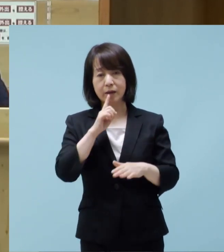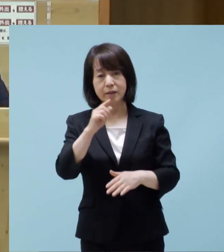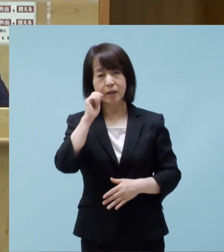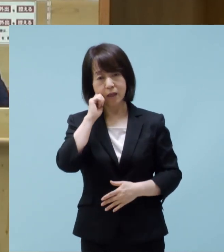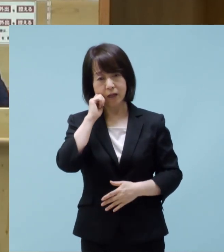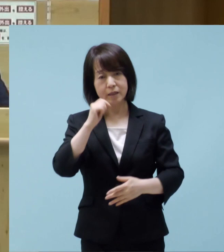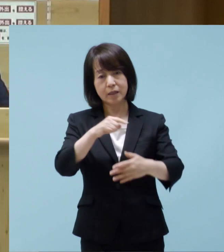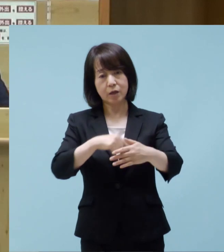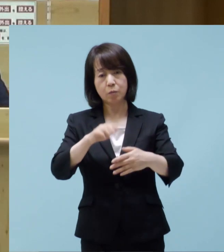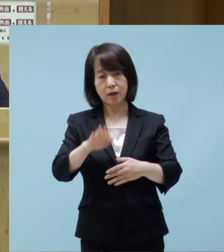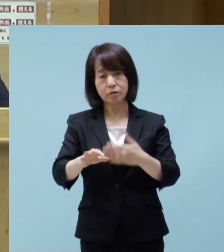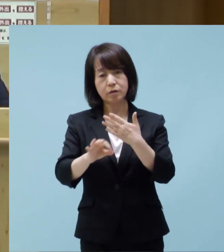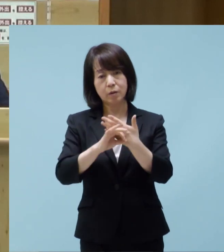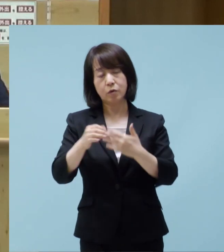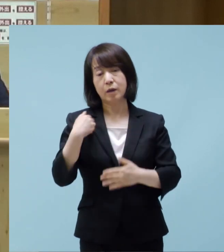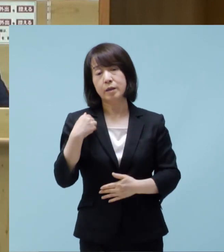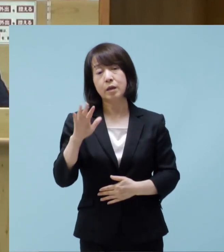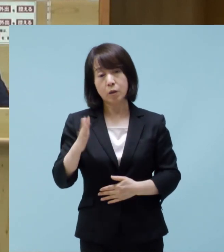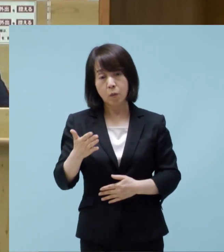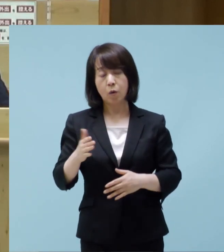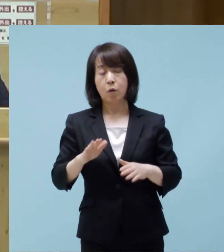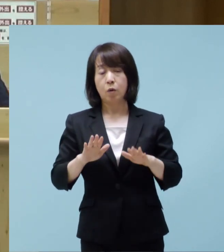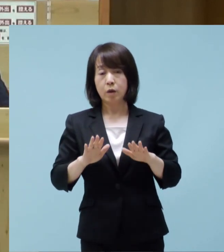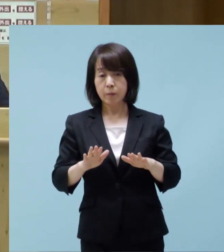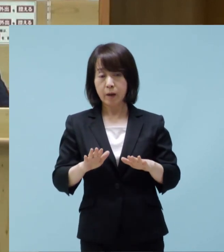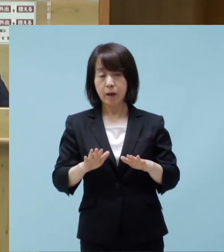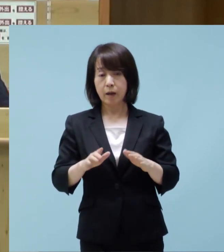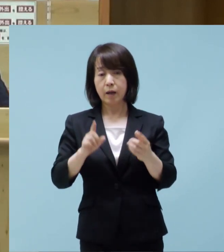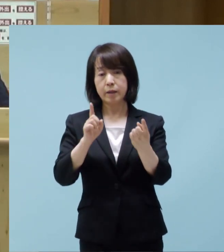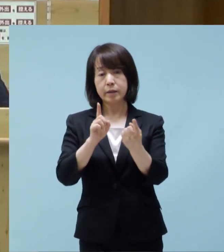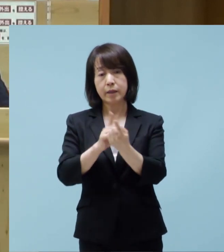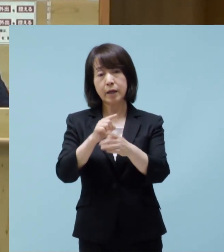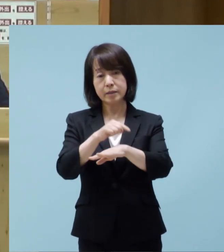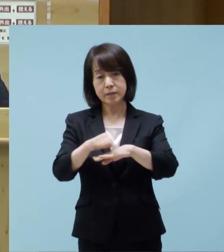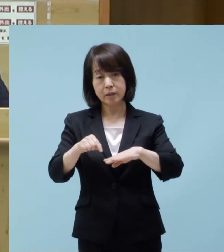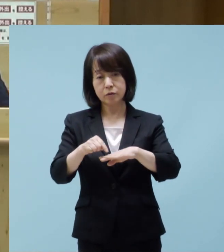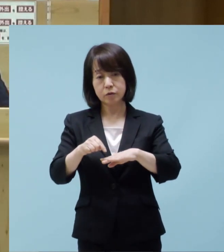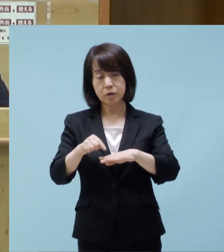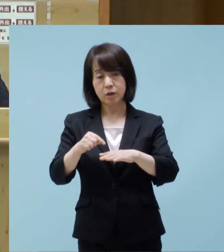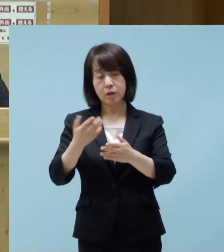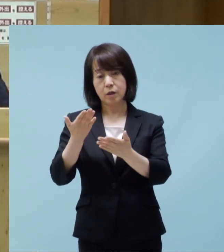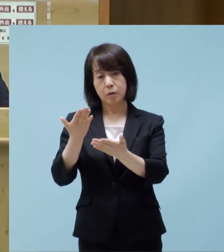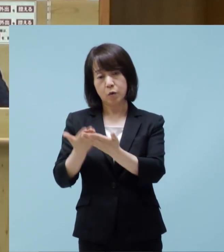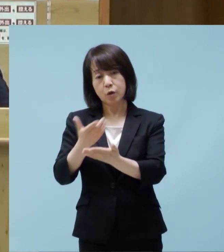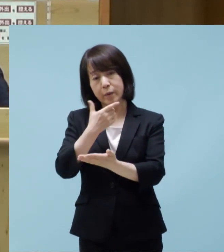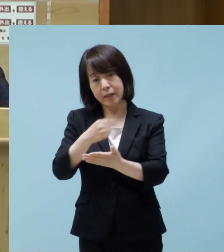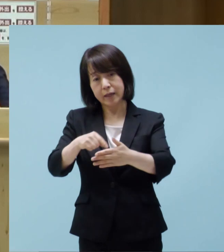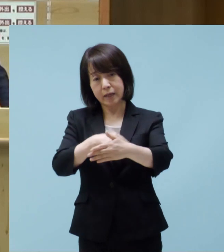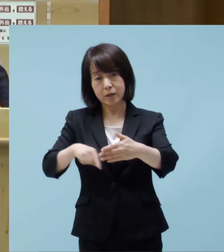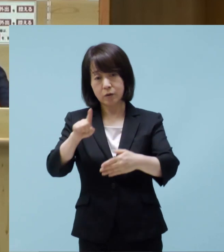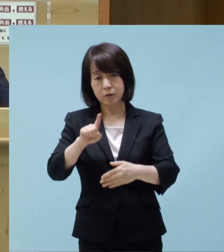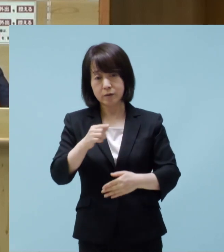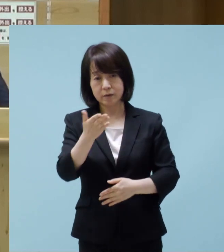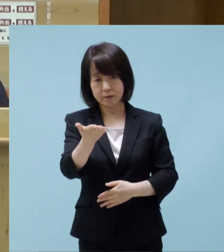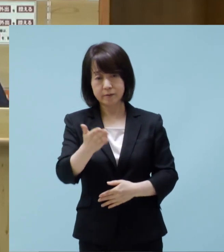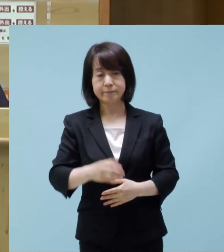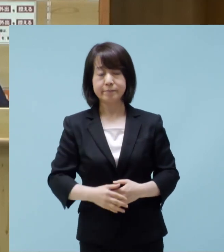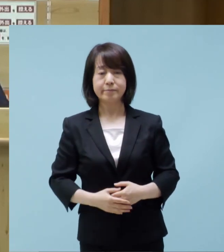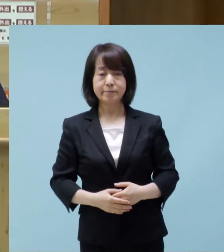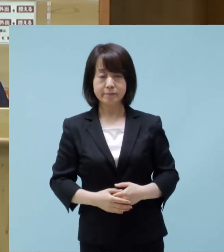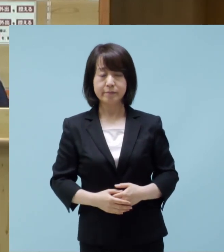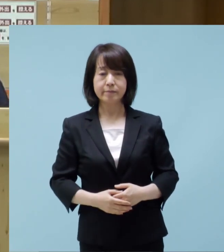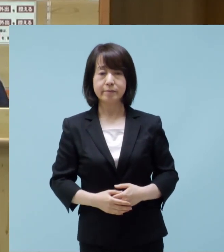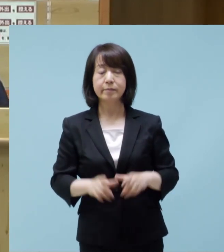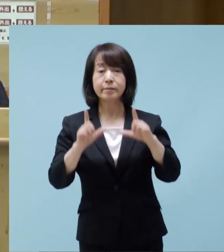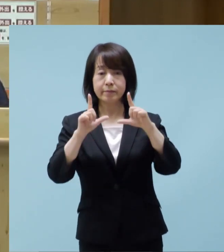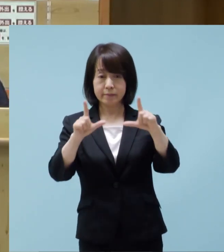代会でそのどういった対策を求めていきたいかというところをお話しいただけるとお願いします。 橋本会長からご